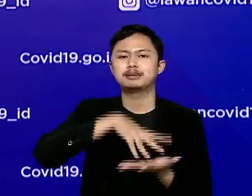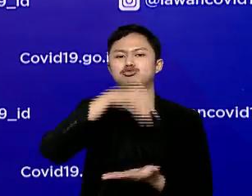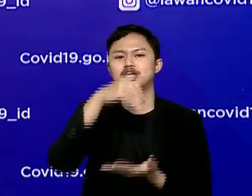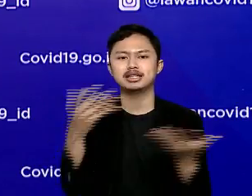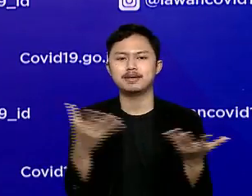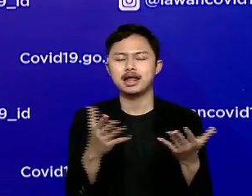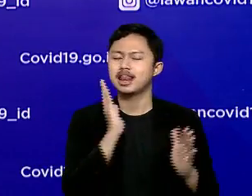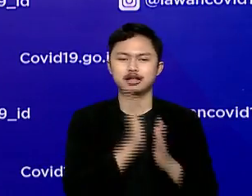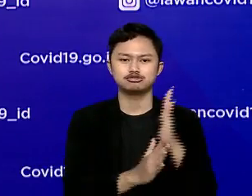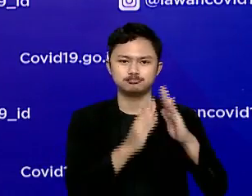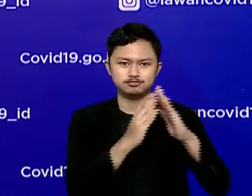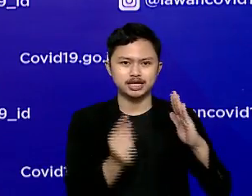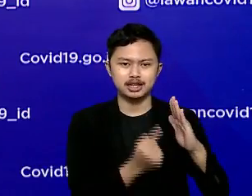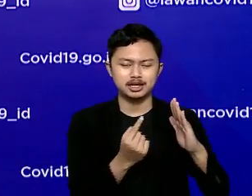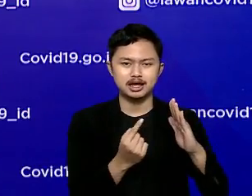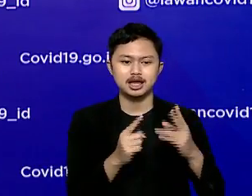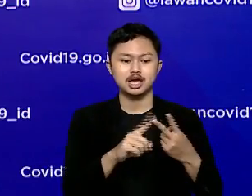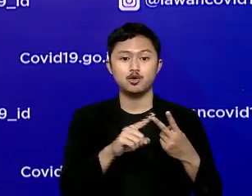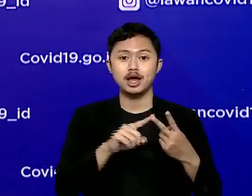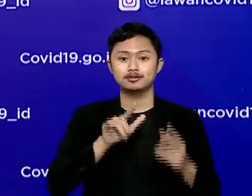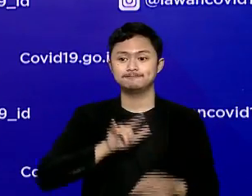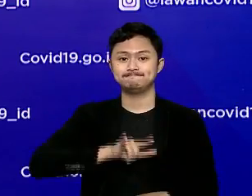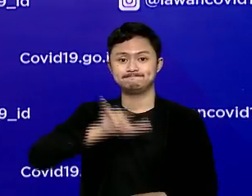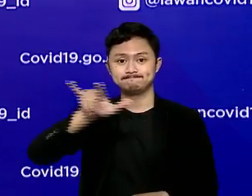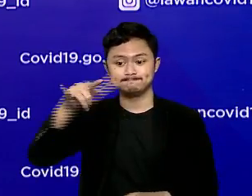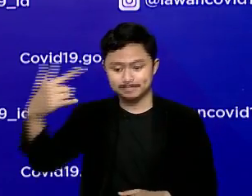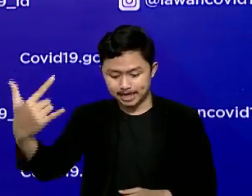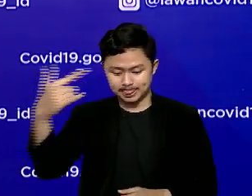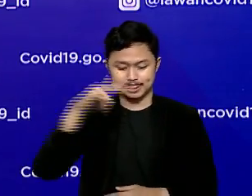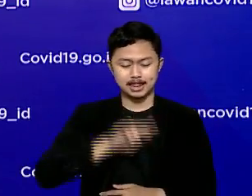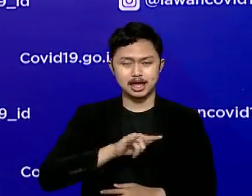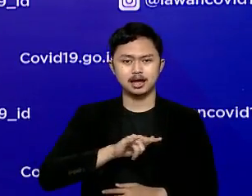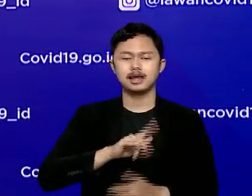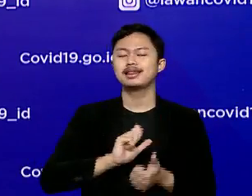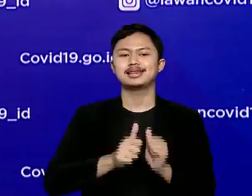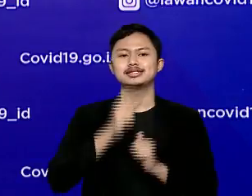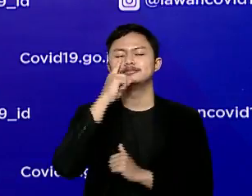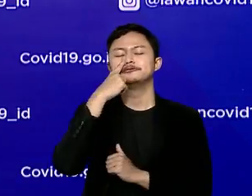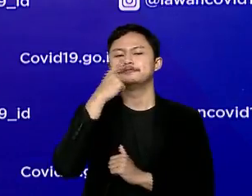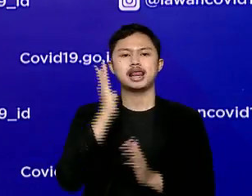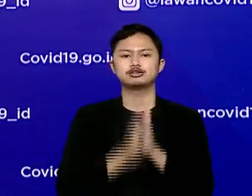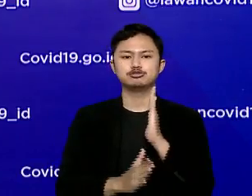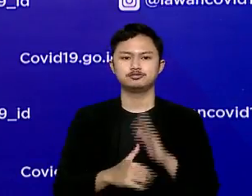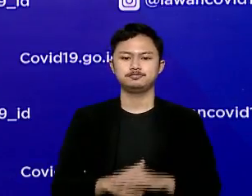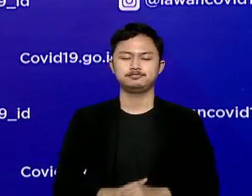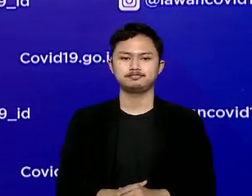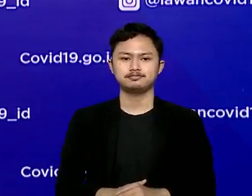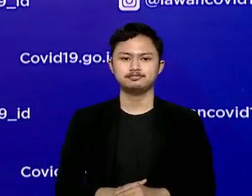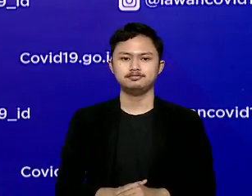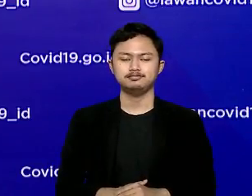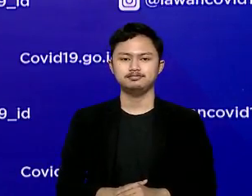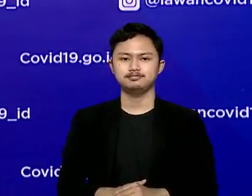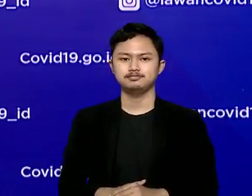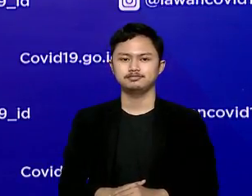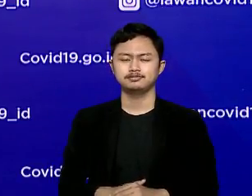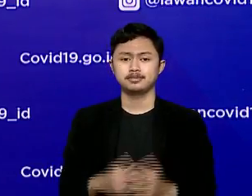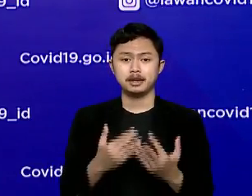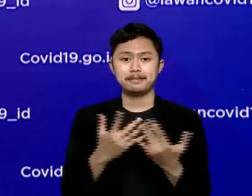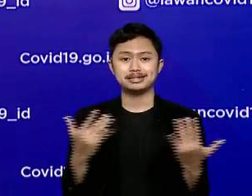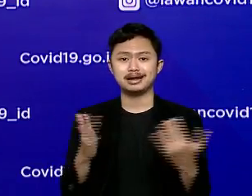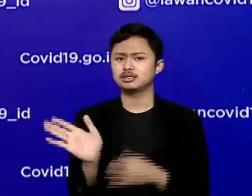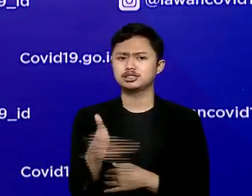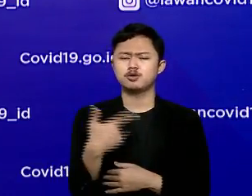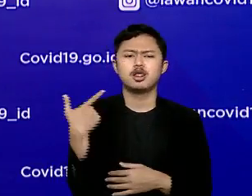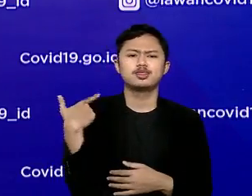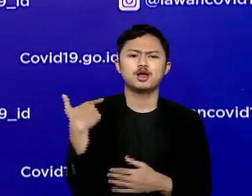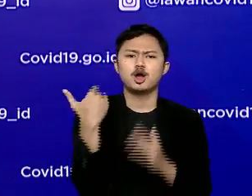mandiri, serta testing pada saat kedatangan dan di akhir masa karantina. Seluruh masyarakat juga dimohon